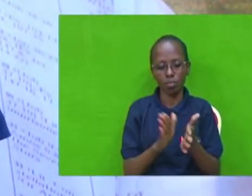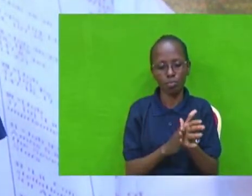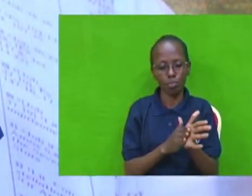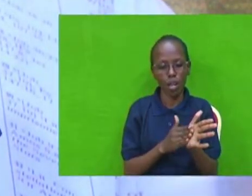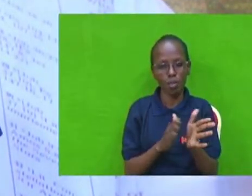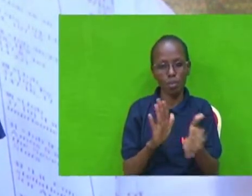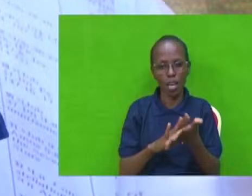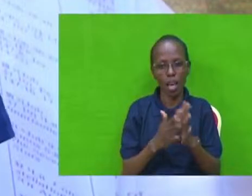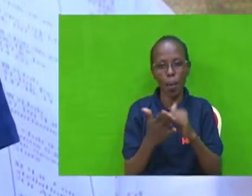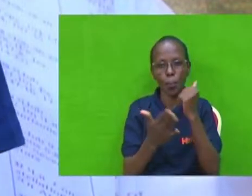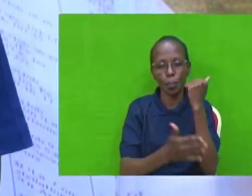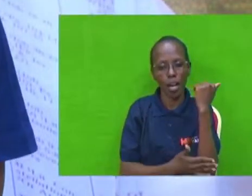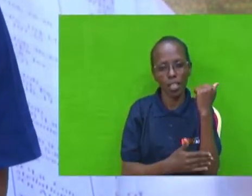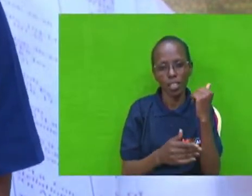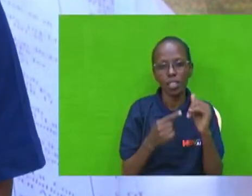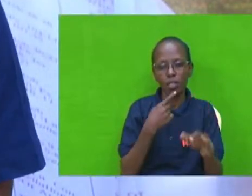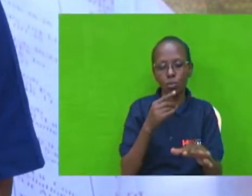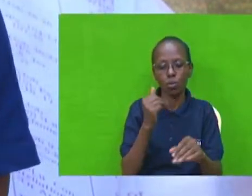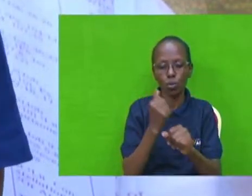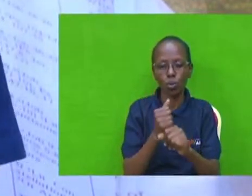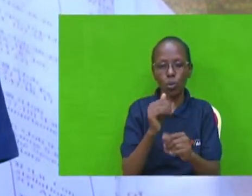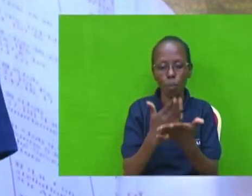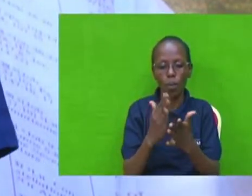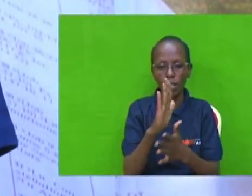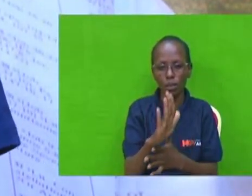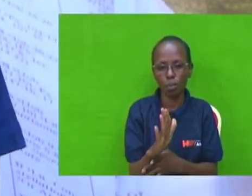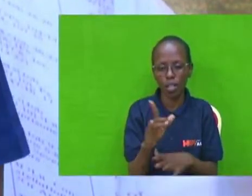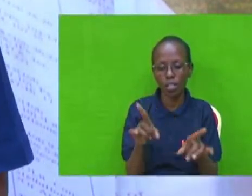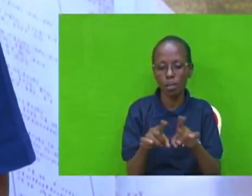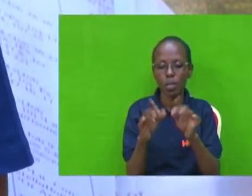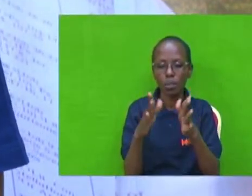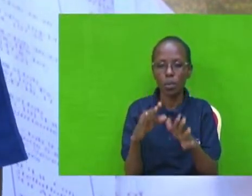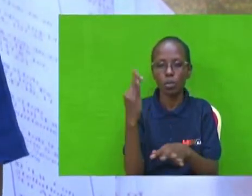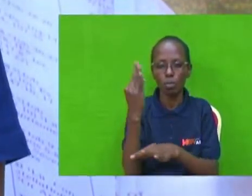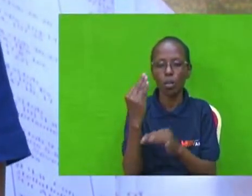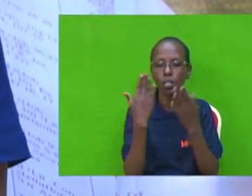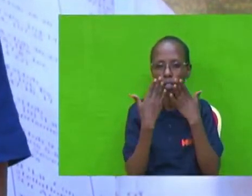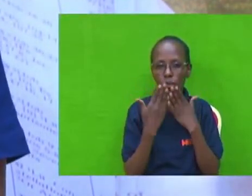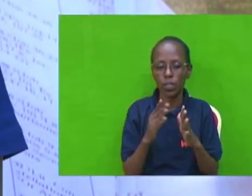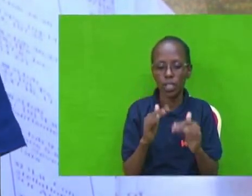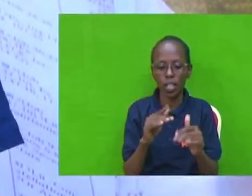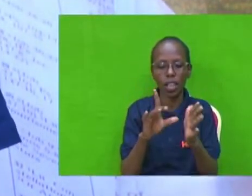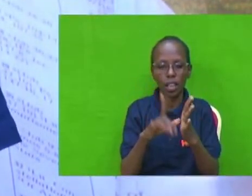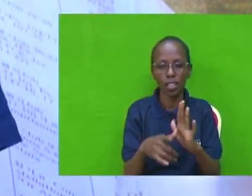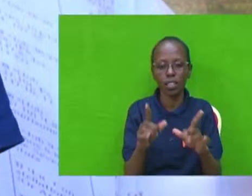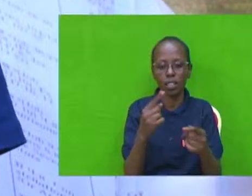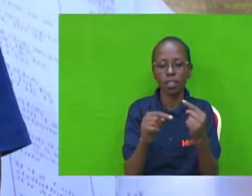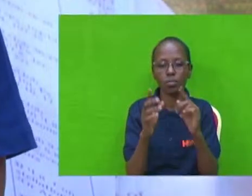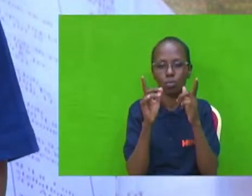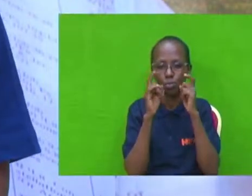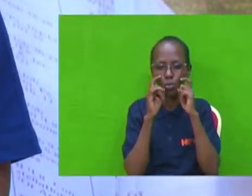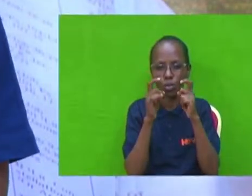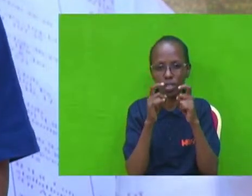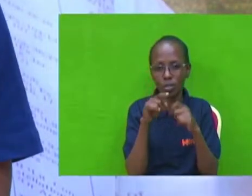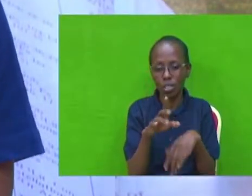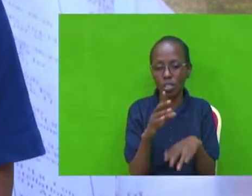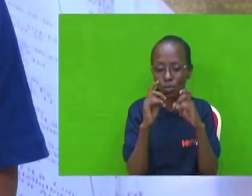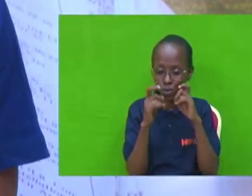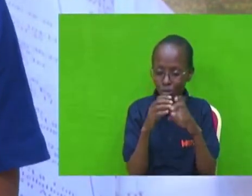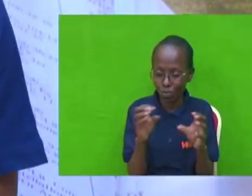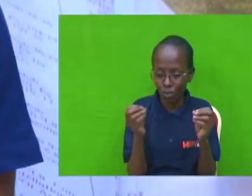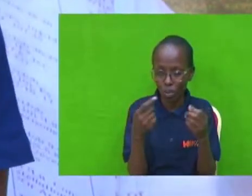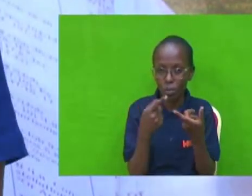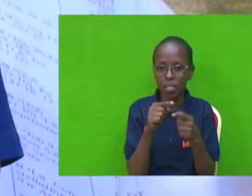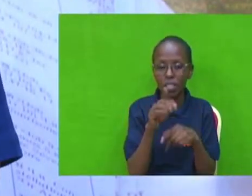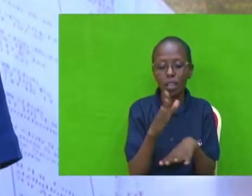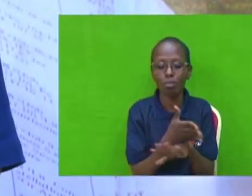tumesemwa tutaulizwa, wewe fanya sehemu yako. Ni kama mtu ambaye amehubiriwa lakini baadaye akarudi kuasi. Si wewe ulimwambia aende asi, ni yeye aliacha ile